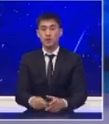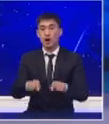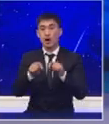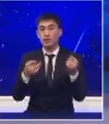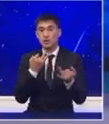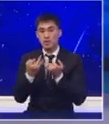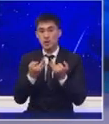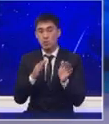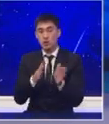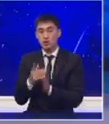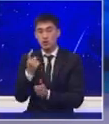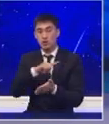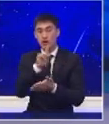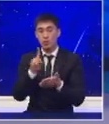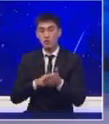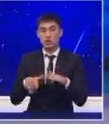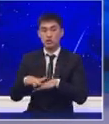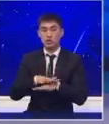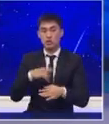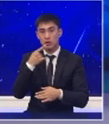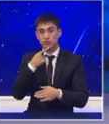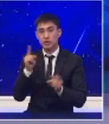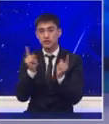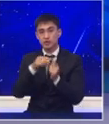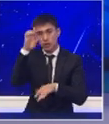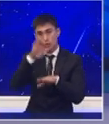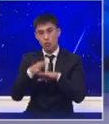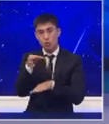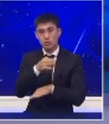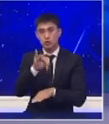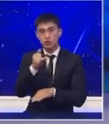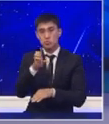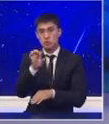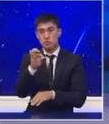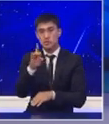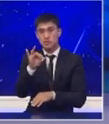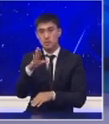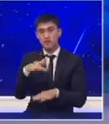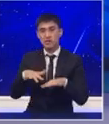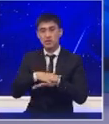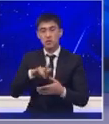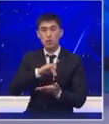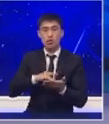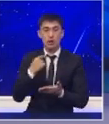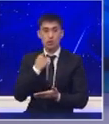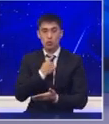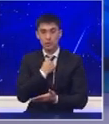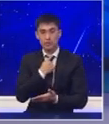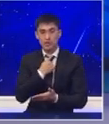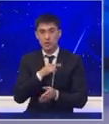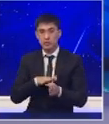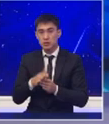Открытый диалог. Порядка 100 вопросов от жителей прозвучало на встрече акима области ЖТСУ Бейбита Исабаева с населением города